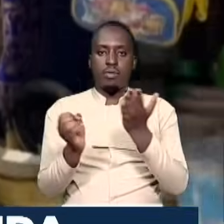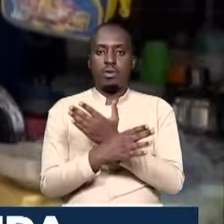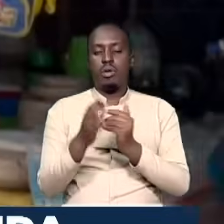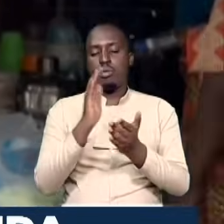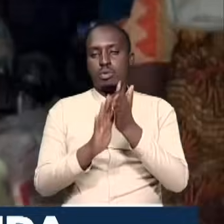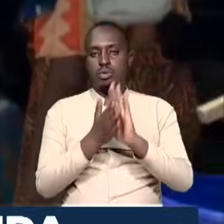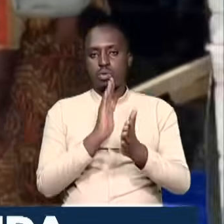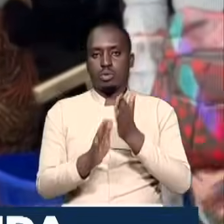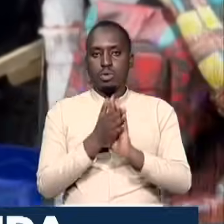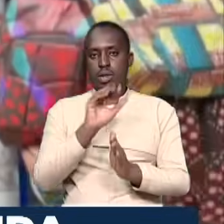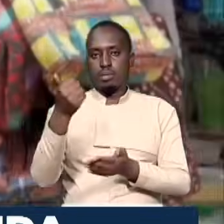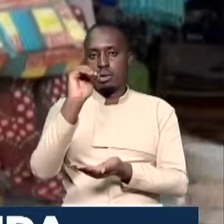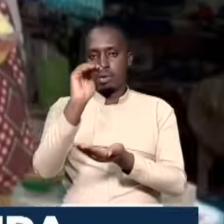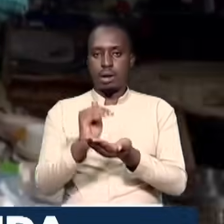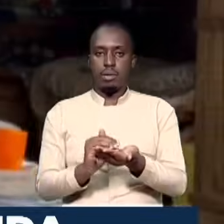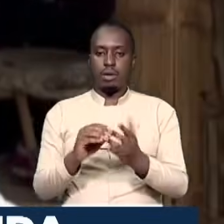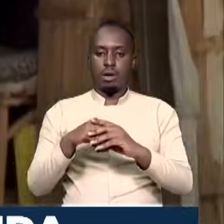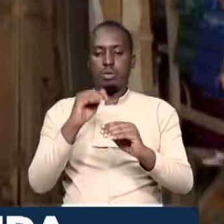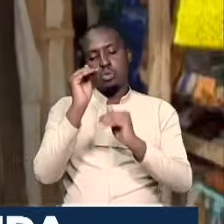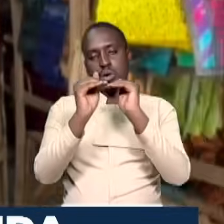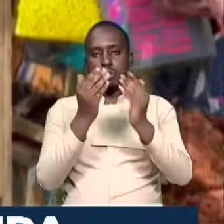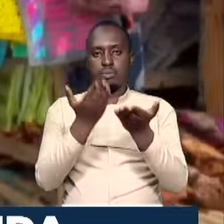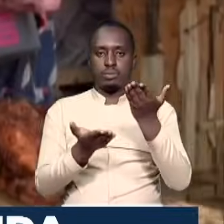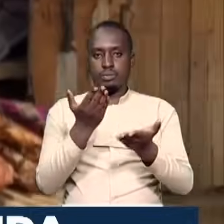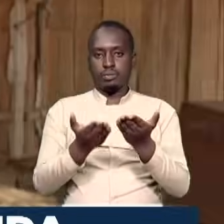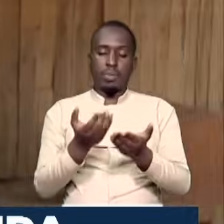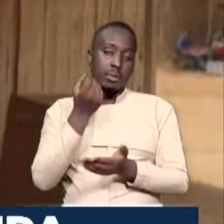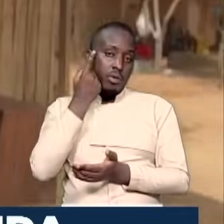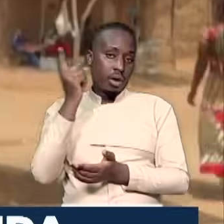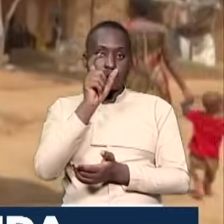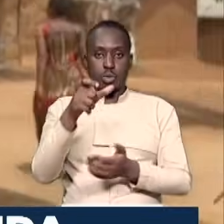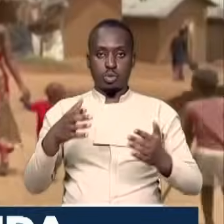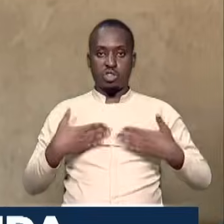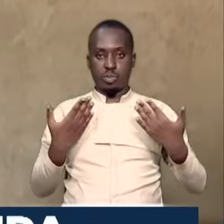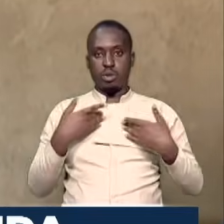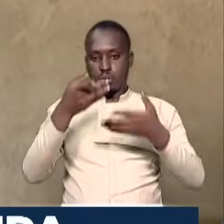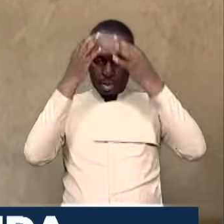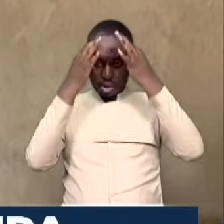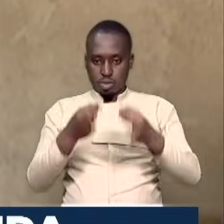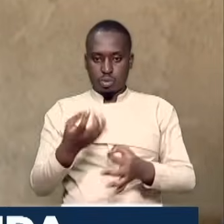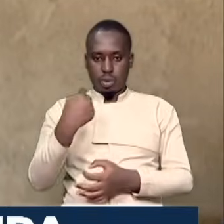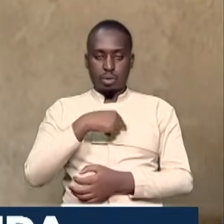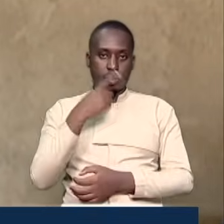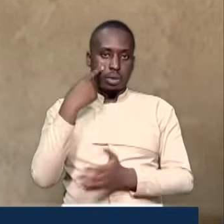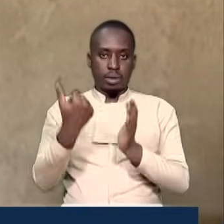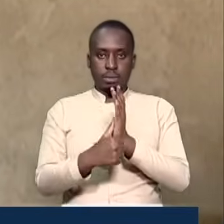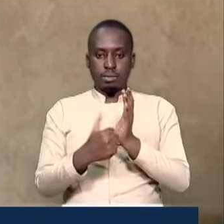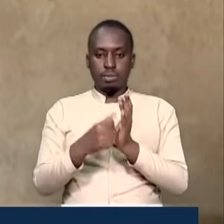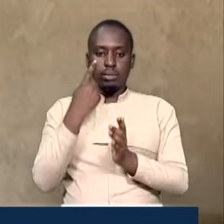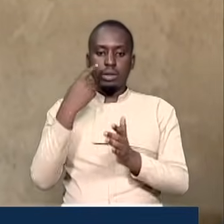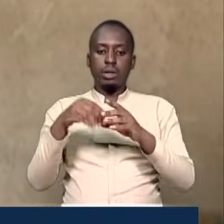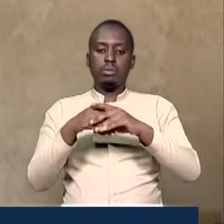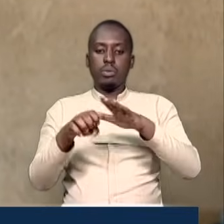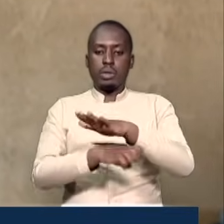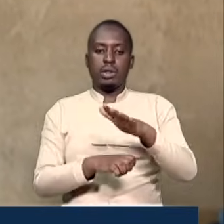burundu, ibindi bikagabanuka ku gipimo runaka. Birumvikana ko ntawe wishimiye uyu mwanzuro. Twasanze ari ikibazo hano, murabona mu bidukikije